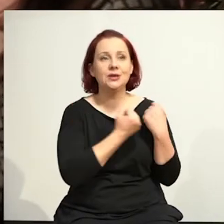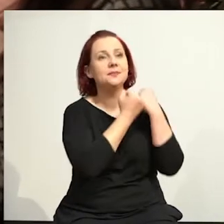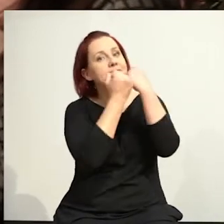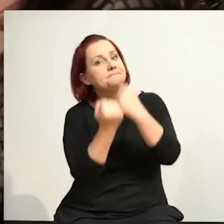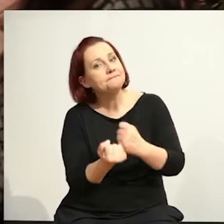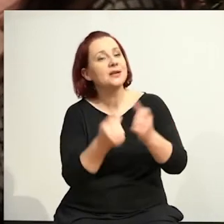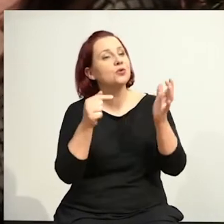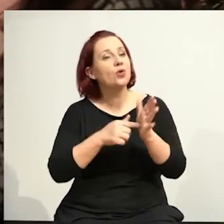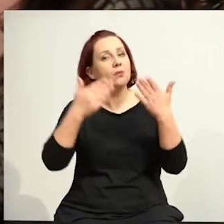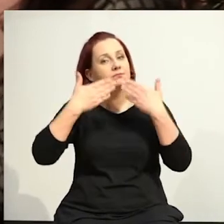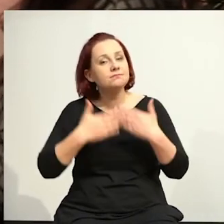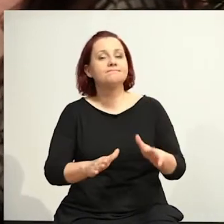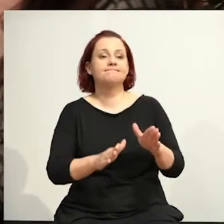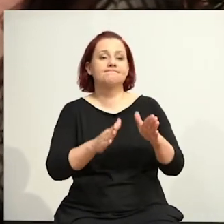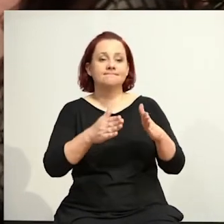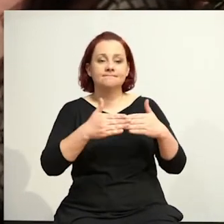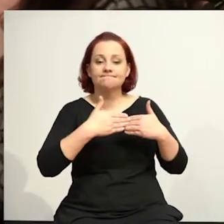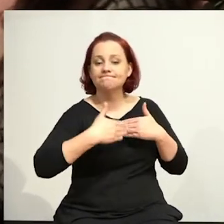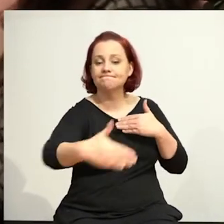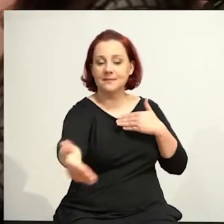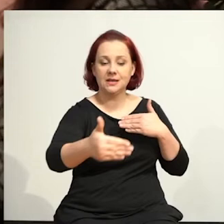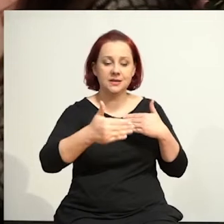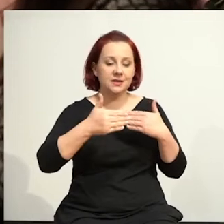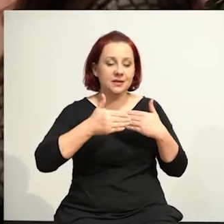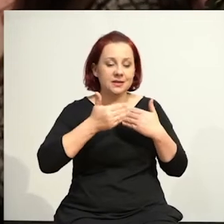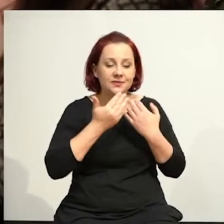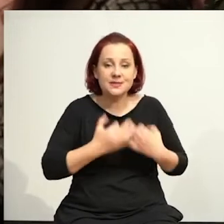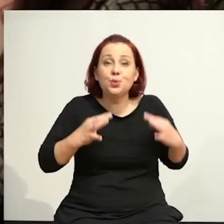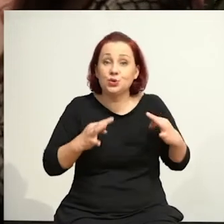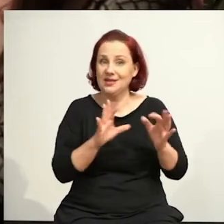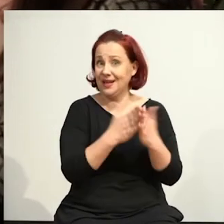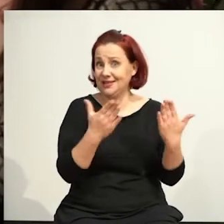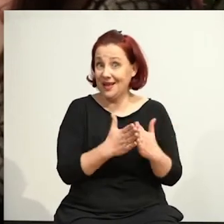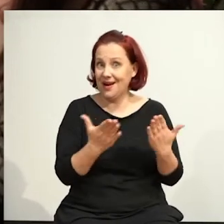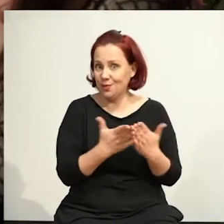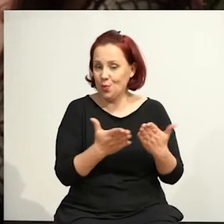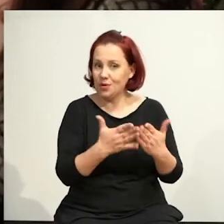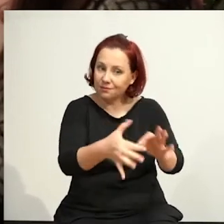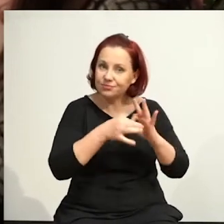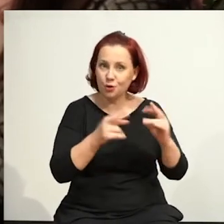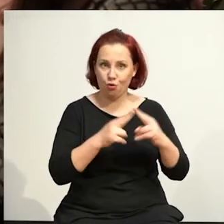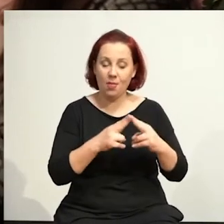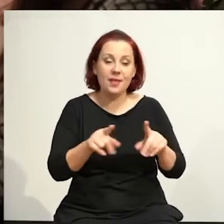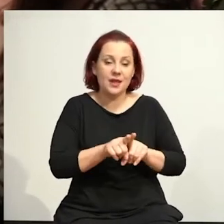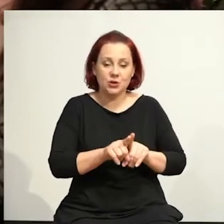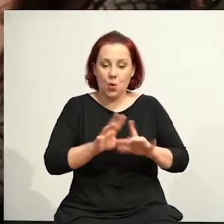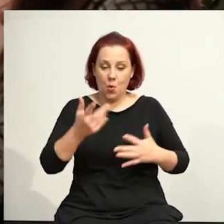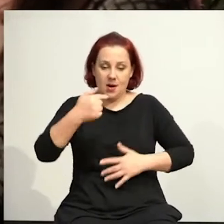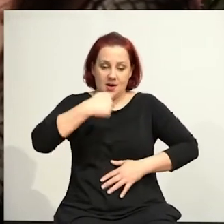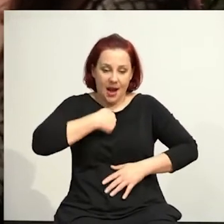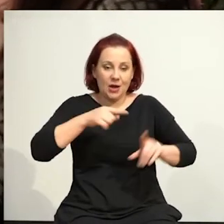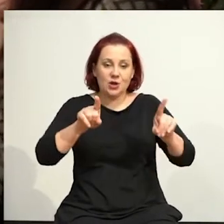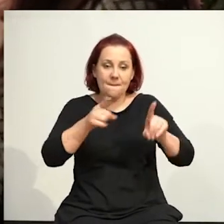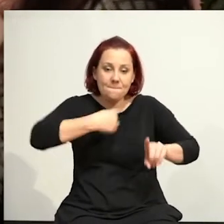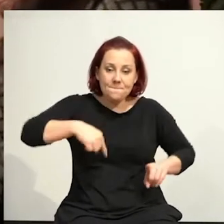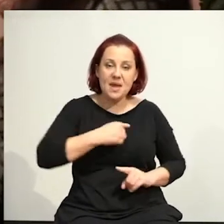otwarła właśnie drogę do literatury współczesnej i poezji współczesnej w takim znaczeniu właśnie tego ja i tego, że my się odnajdujemy w